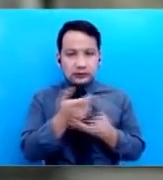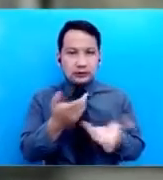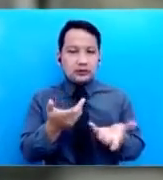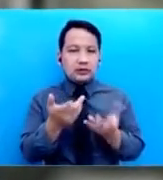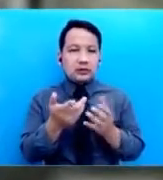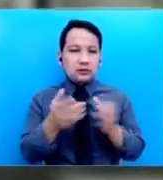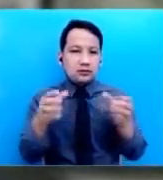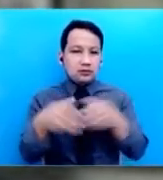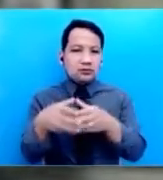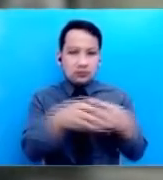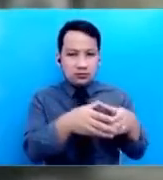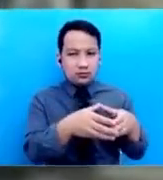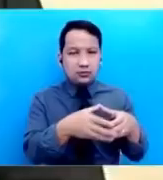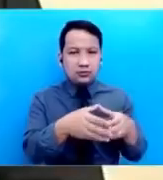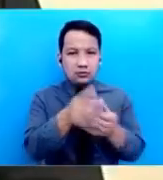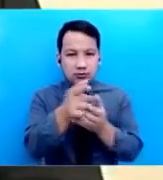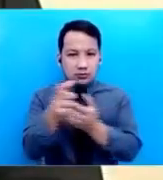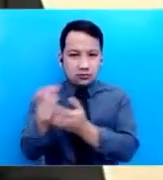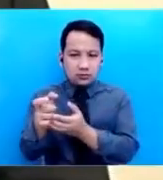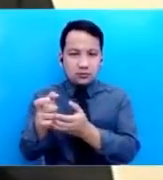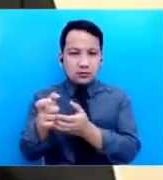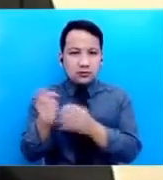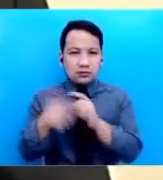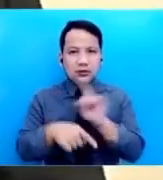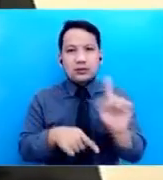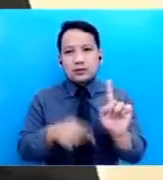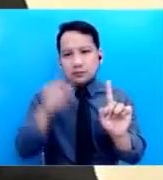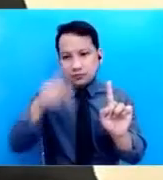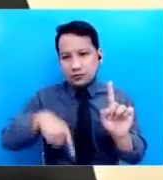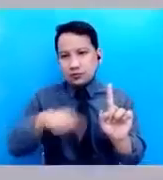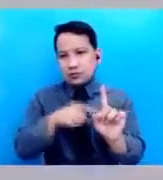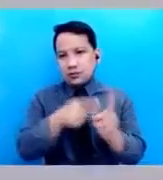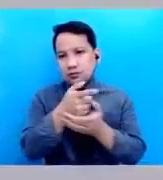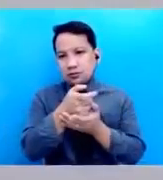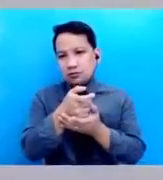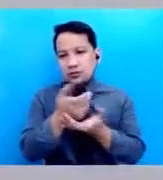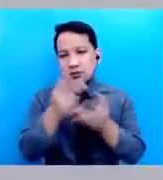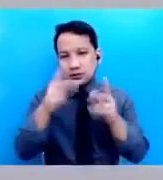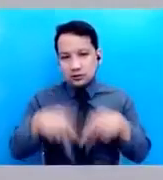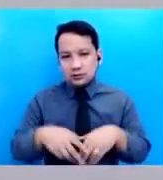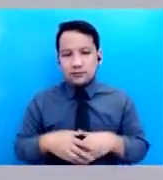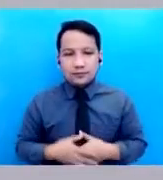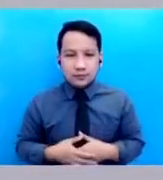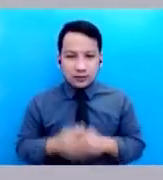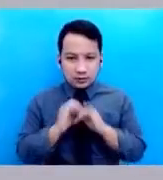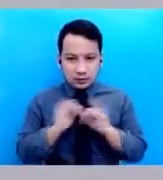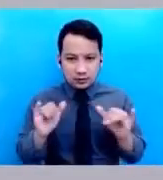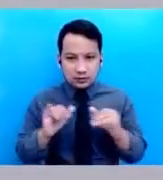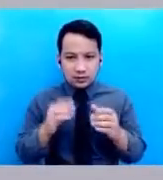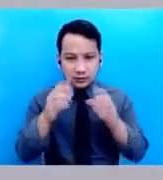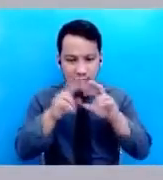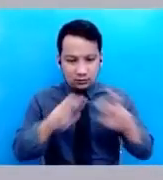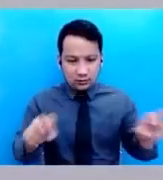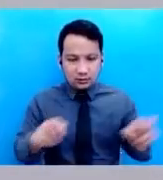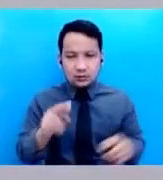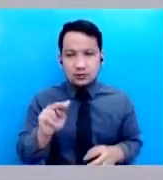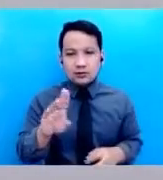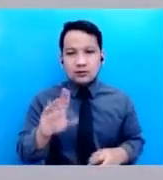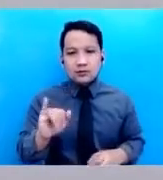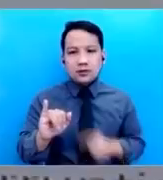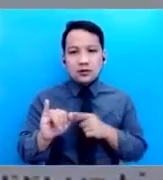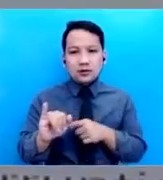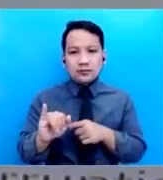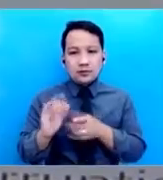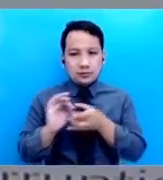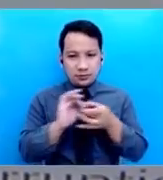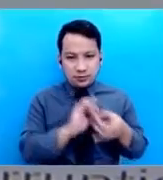Groupings din yung tama ng bala. Halos isang tao ang bumabaril rito eh. Kasama rin sa iniimbestigahan ng NBI ang